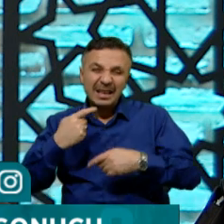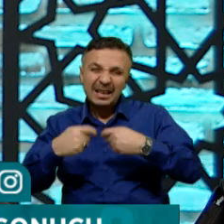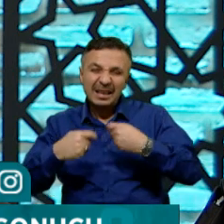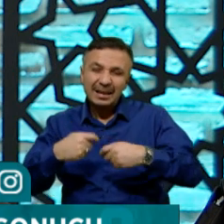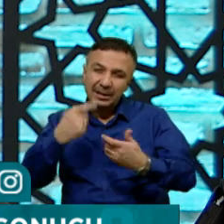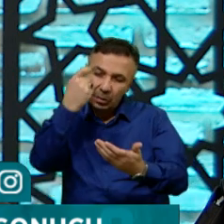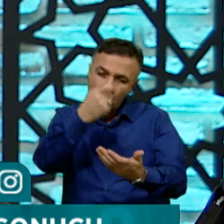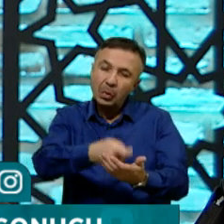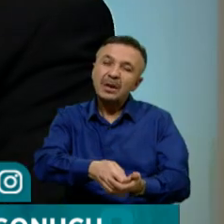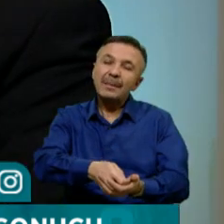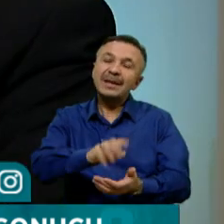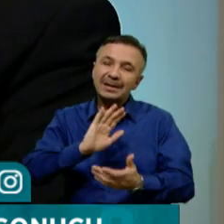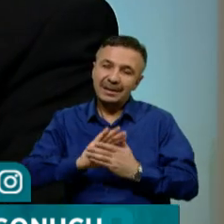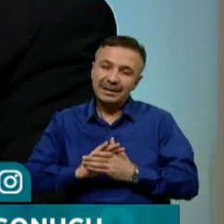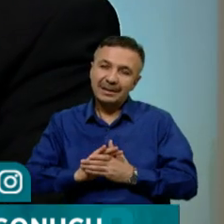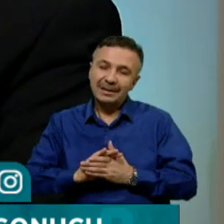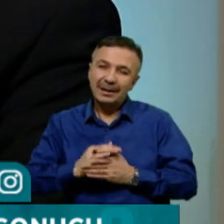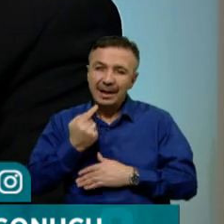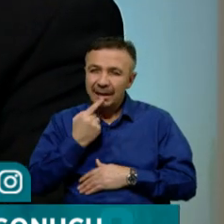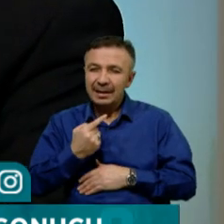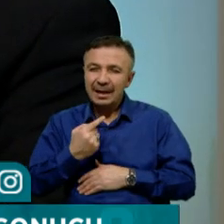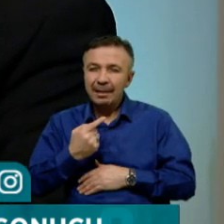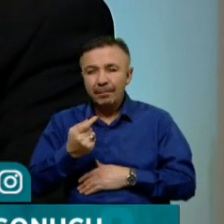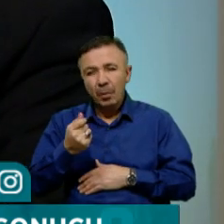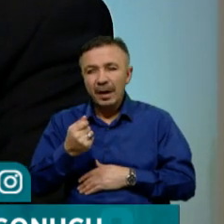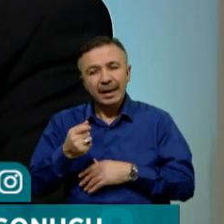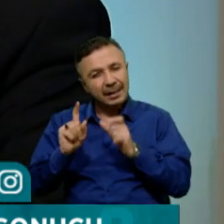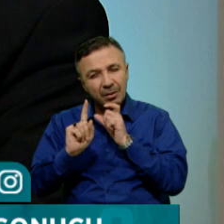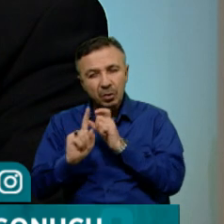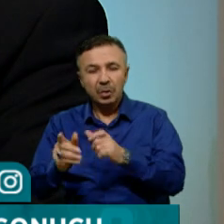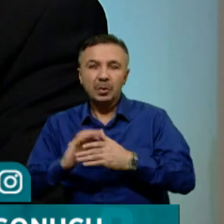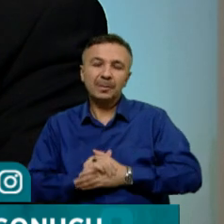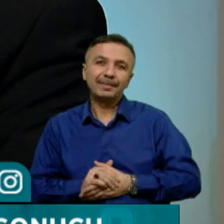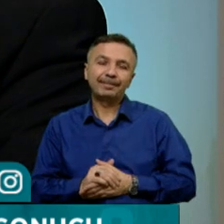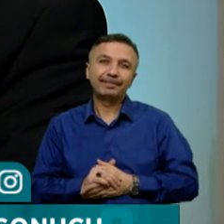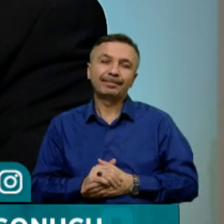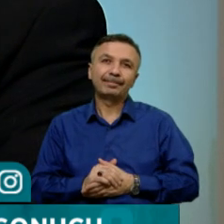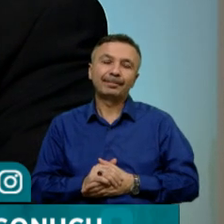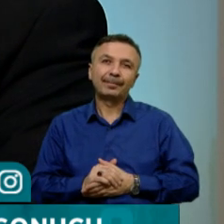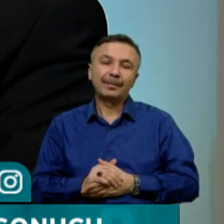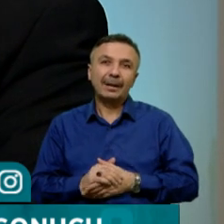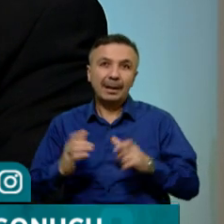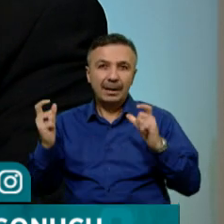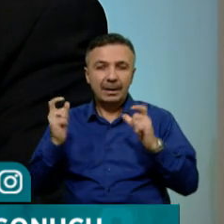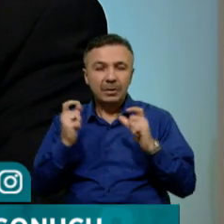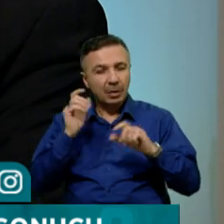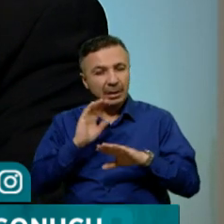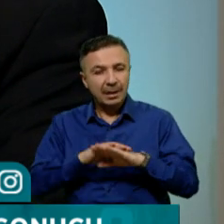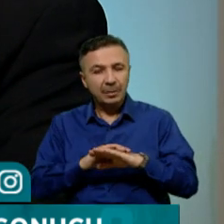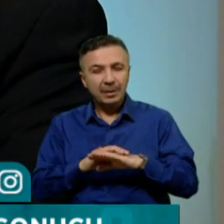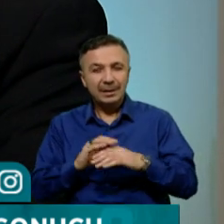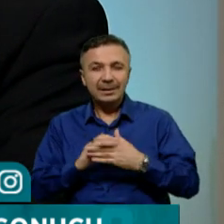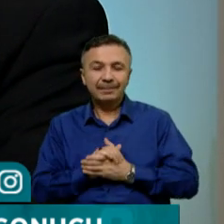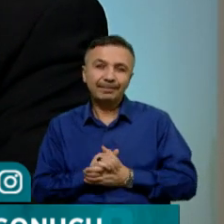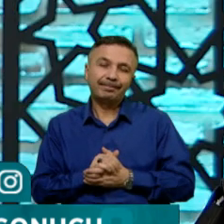Tabii Ömrünüz uzun olsun bu Harun hocam Allah Allah razı olsun sıkıntı vermesin ayağınız Taşa